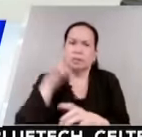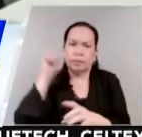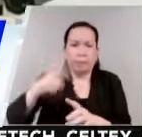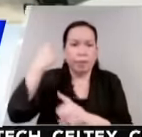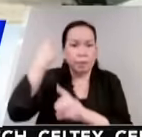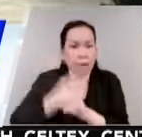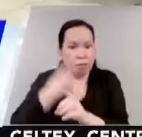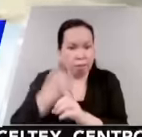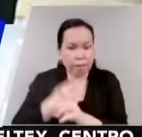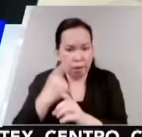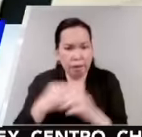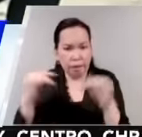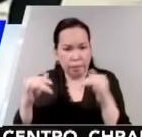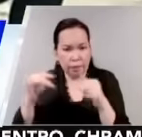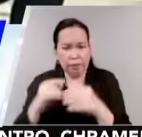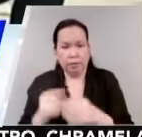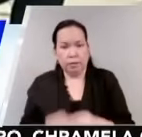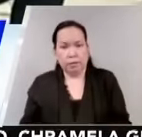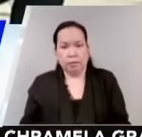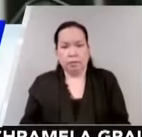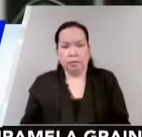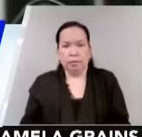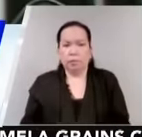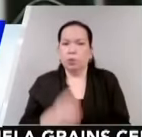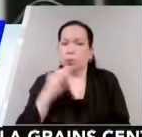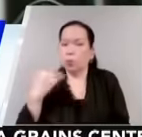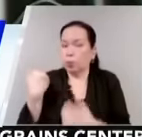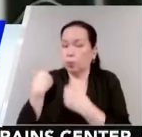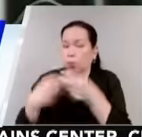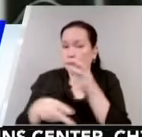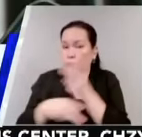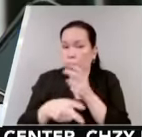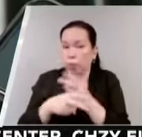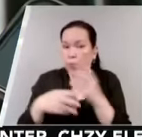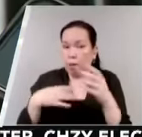Yung mga may hawak sa kaso namin,